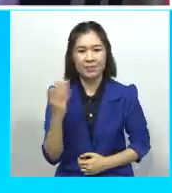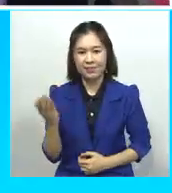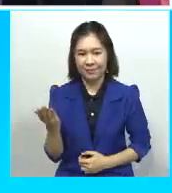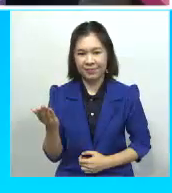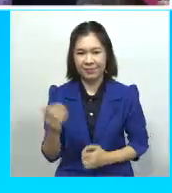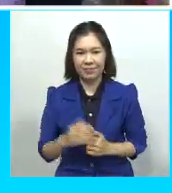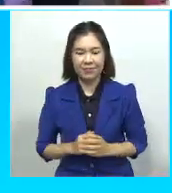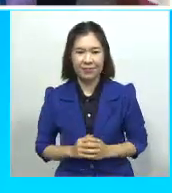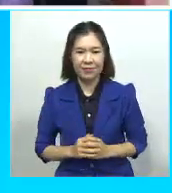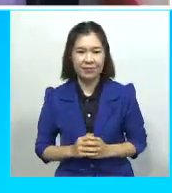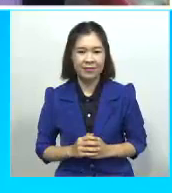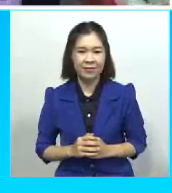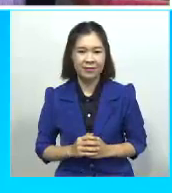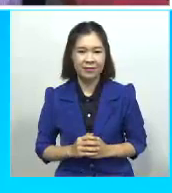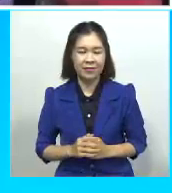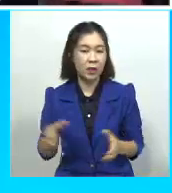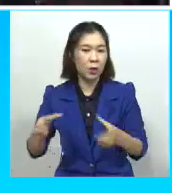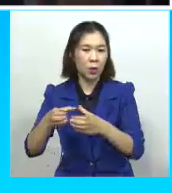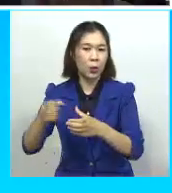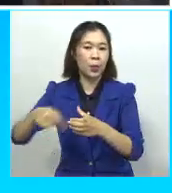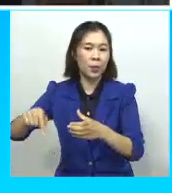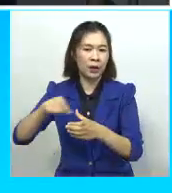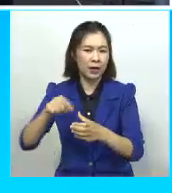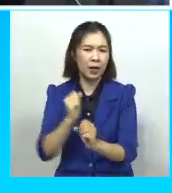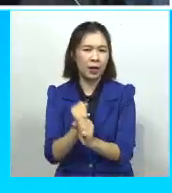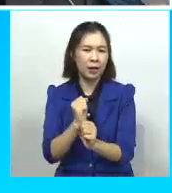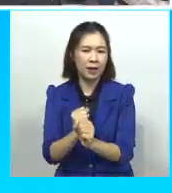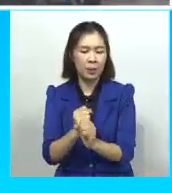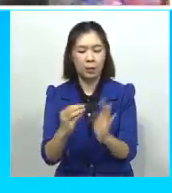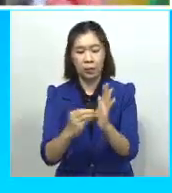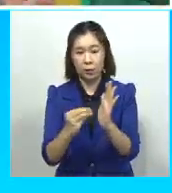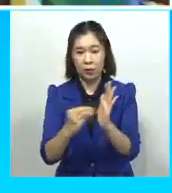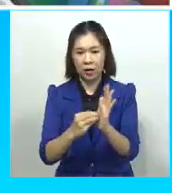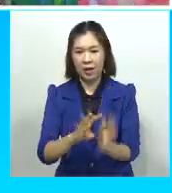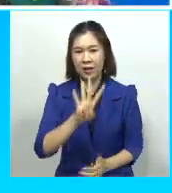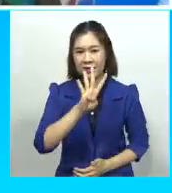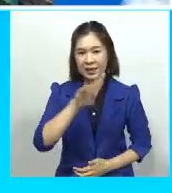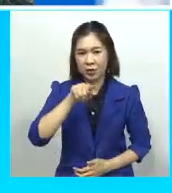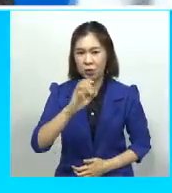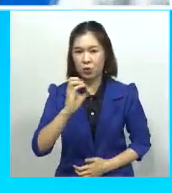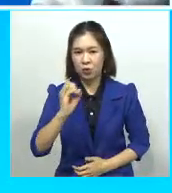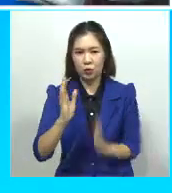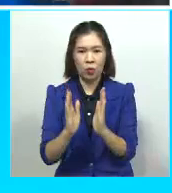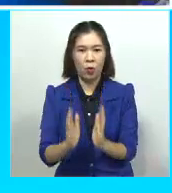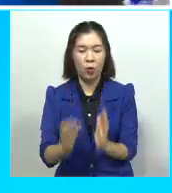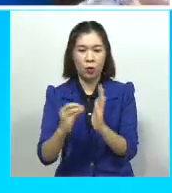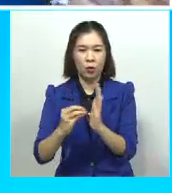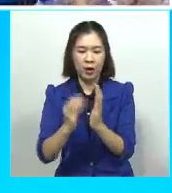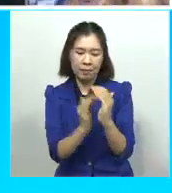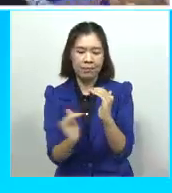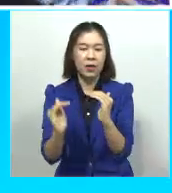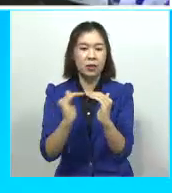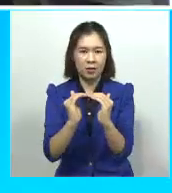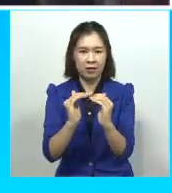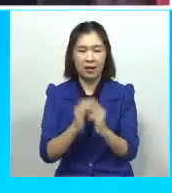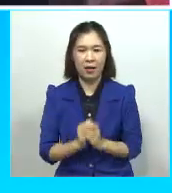ทยพัฒนาค่ะสำหรับพรรคชาติไทยพัฒนาเขาใช้แคมเปญกทม 4.0 คนกรุงต้องเท่าเทียมค่ะก็เ